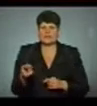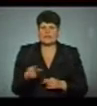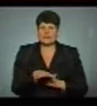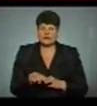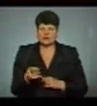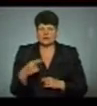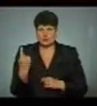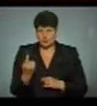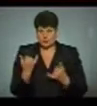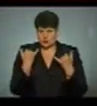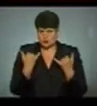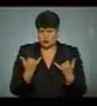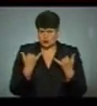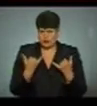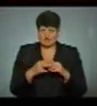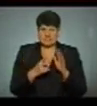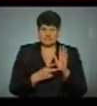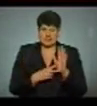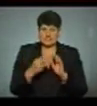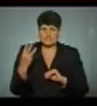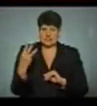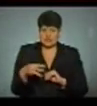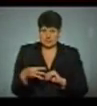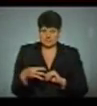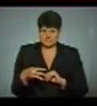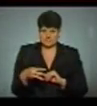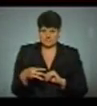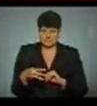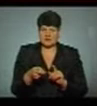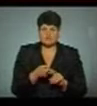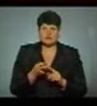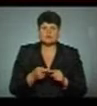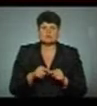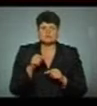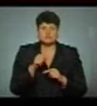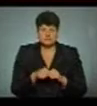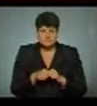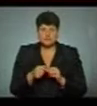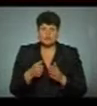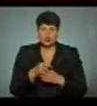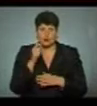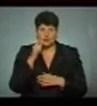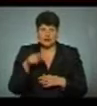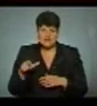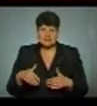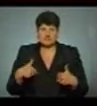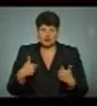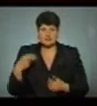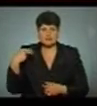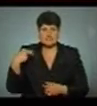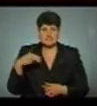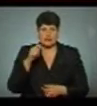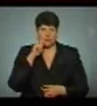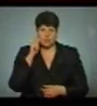області. Власне, сьогодні о 17:30 з приводу обмежувальних заходів до українців звернувся президент України.